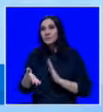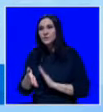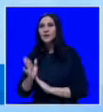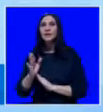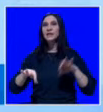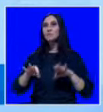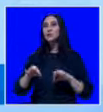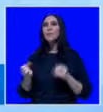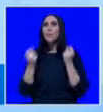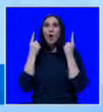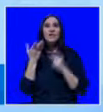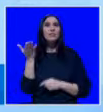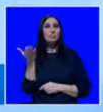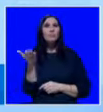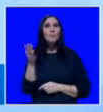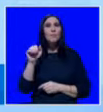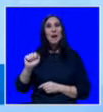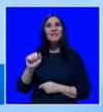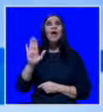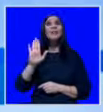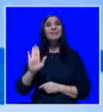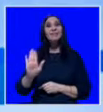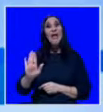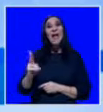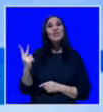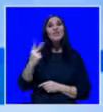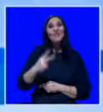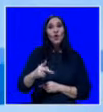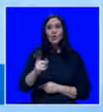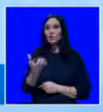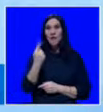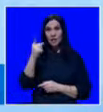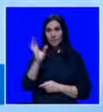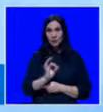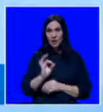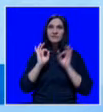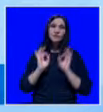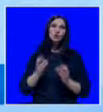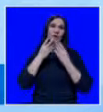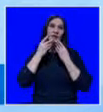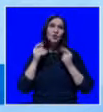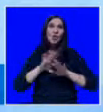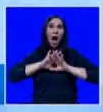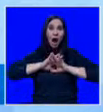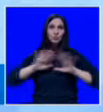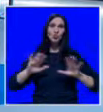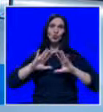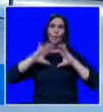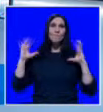една партия Техен двойник, която взе 1%. И всъщност ги лиши от абсолютното